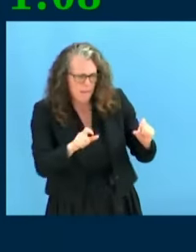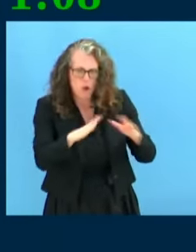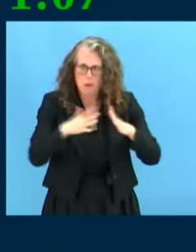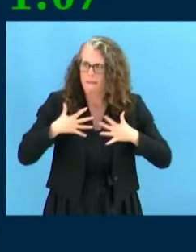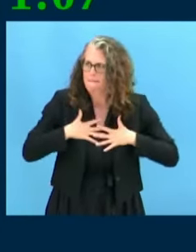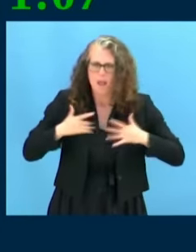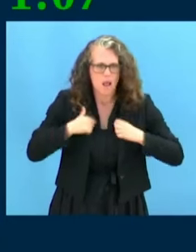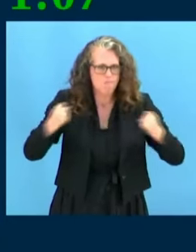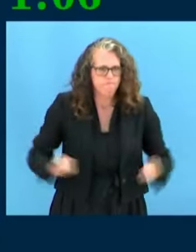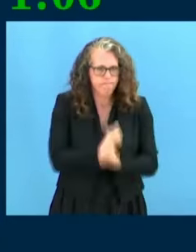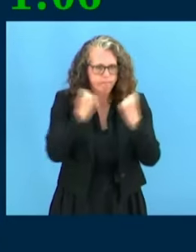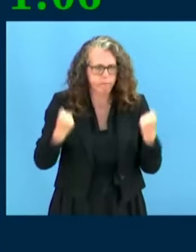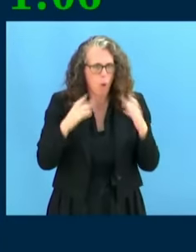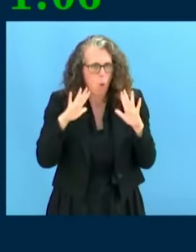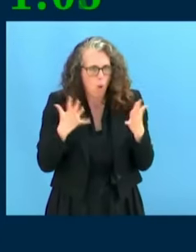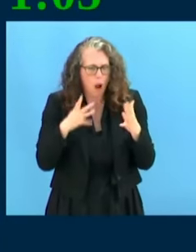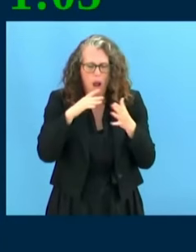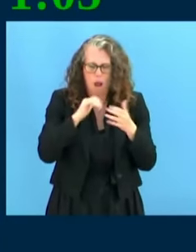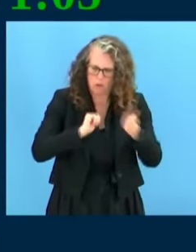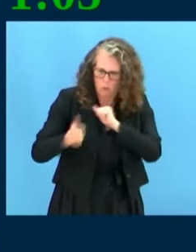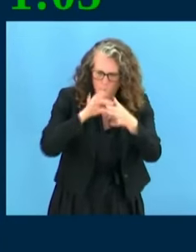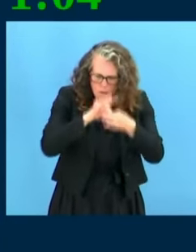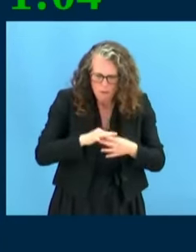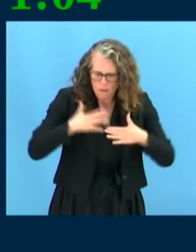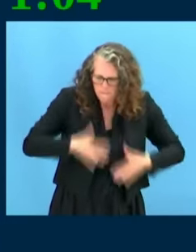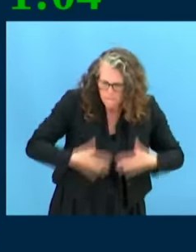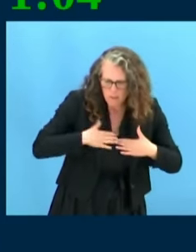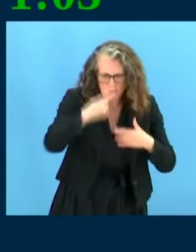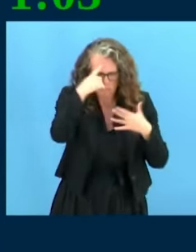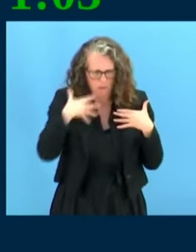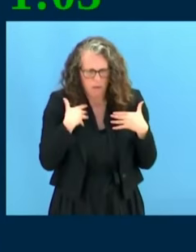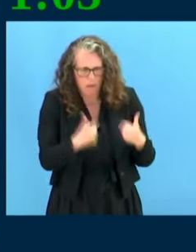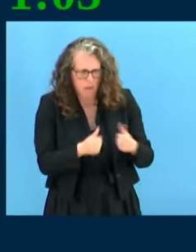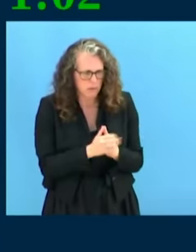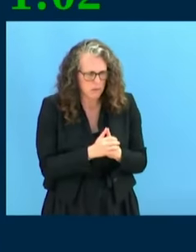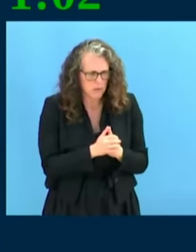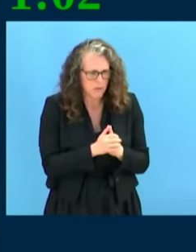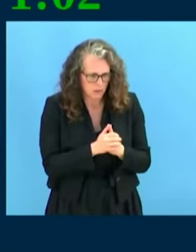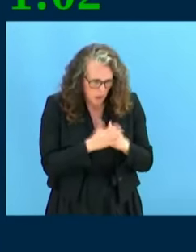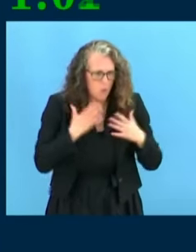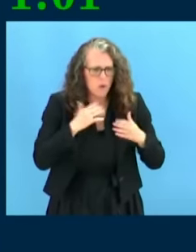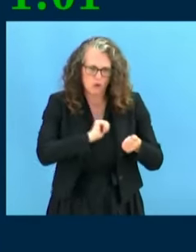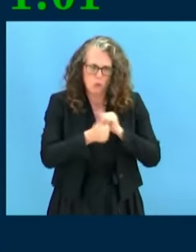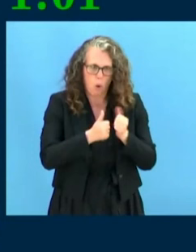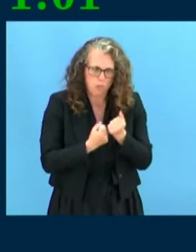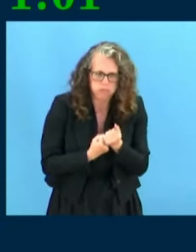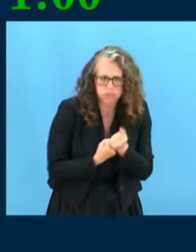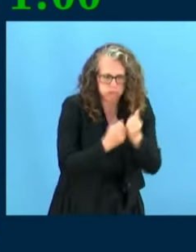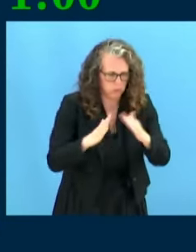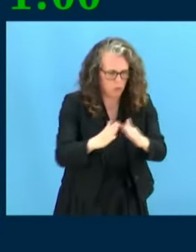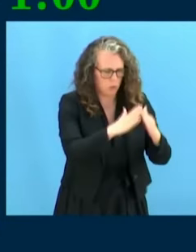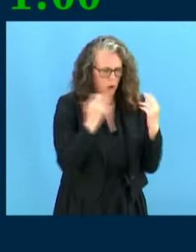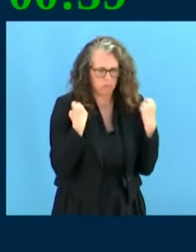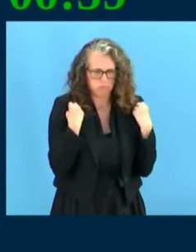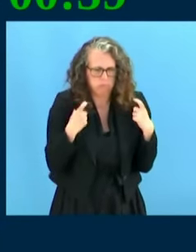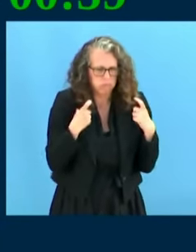к проблеме армянских минерных жителей и военнопленных, содержащихся в плену Баку, несудебным казням, пыткам, пропавшим